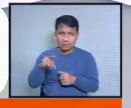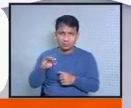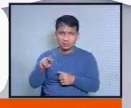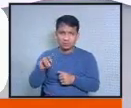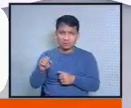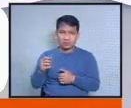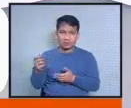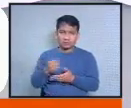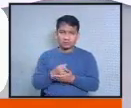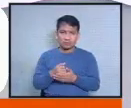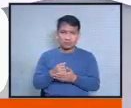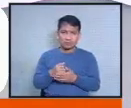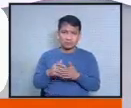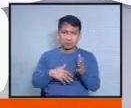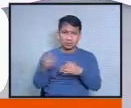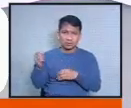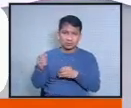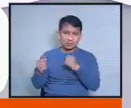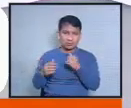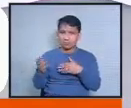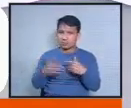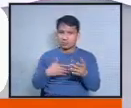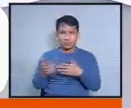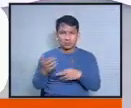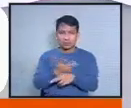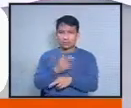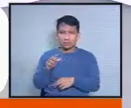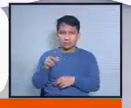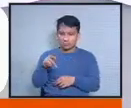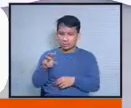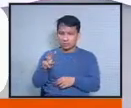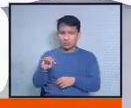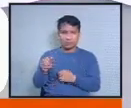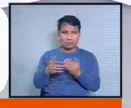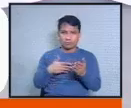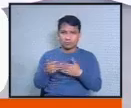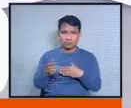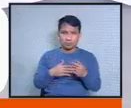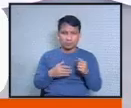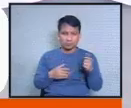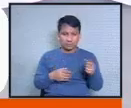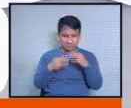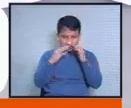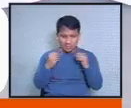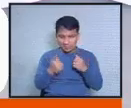ang iba dyan, paalis-alis. Regardless, sir, regardless, pakyaw-pakyaw, kahit na Manny Pacquiao,